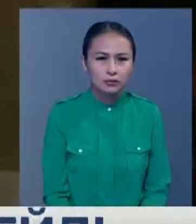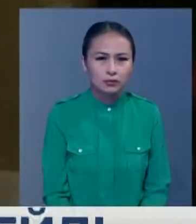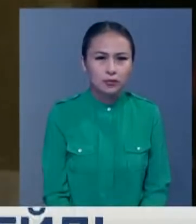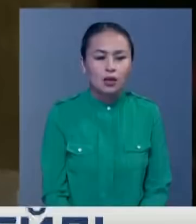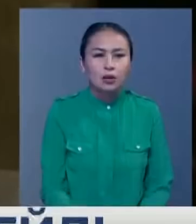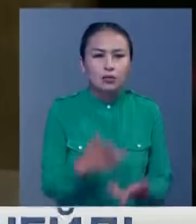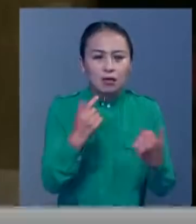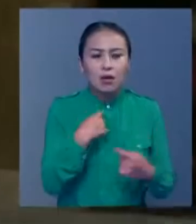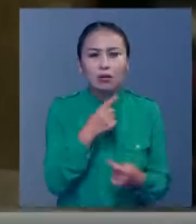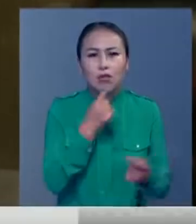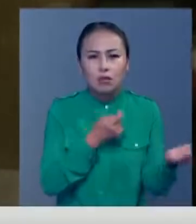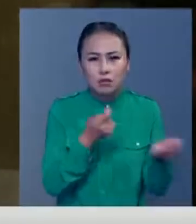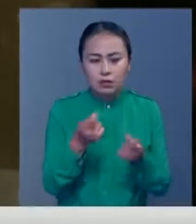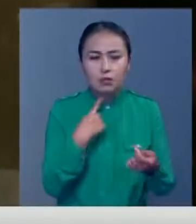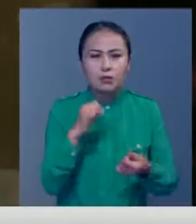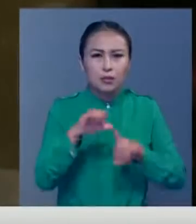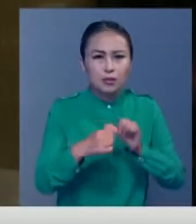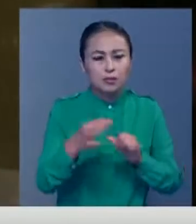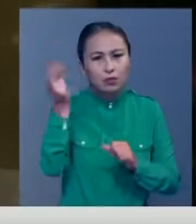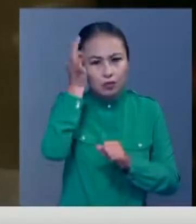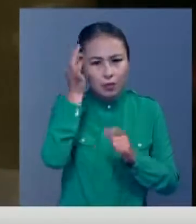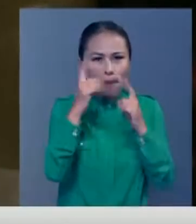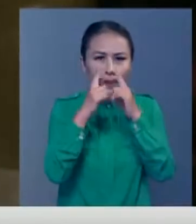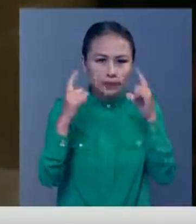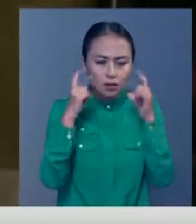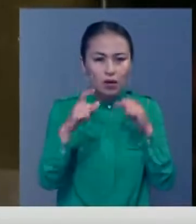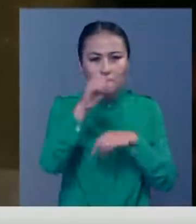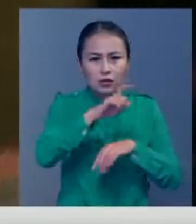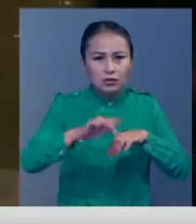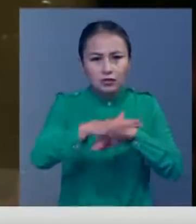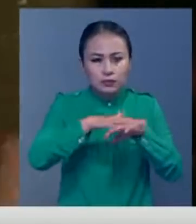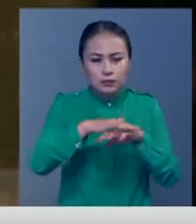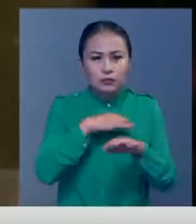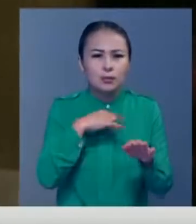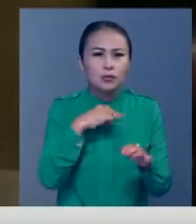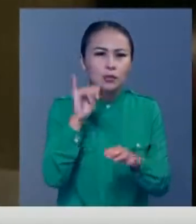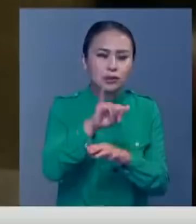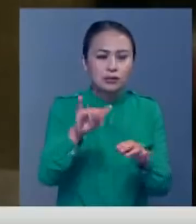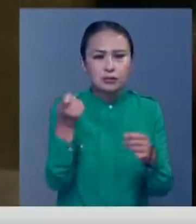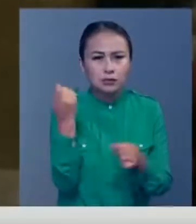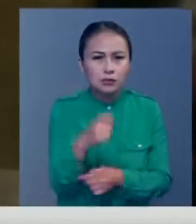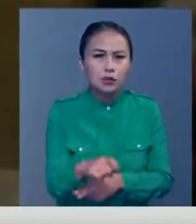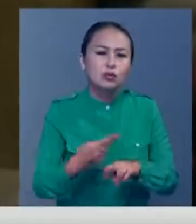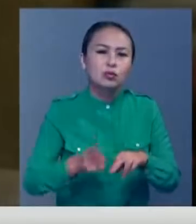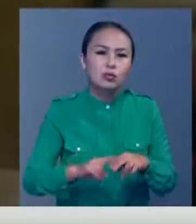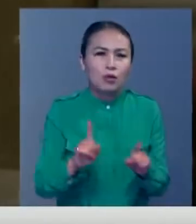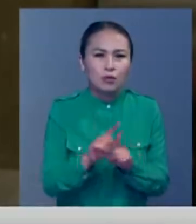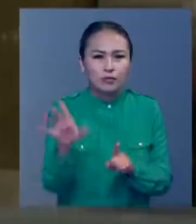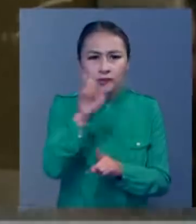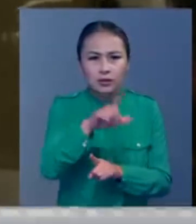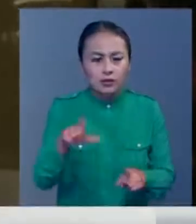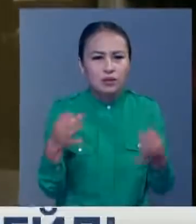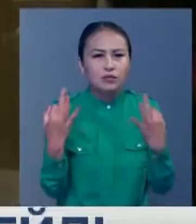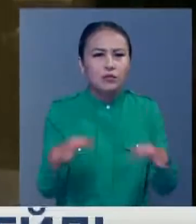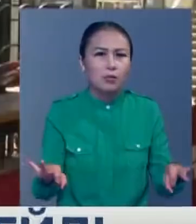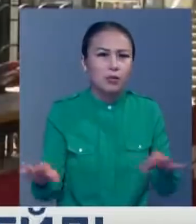Әрине, мен сақтық шараларын ұстанамын. Маска тағып, адам көп жиналатын орындарға бармауға тырысамын. Тұрғындар босаңсып кетті,